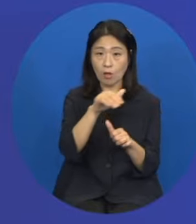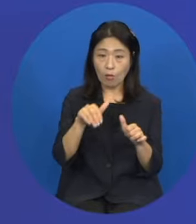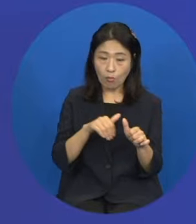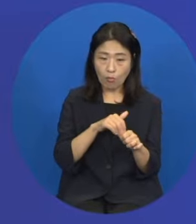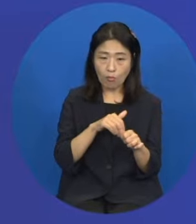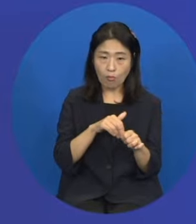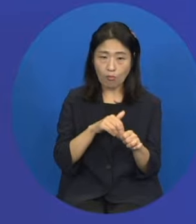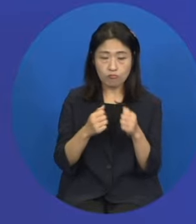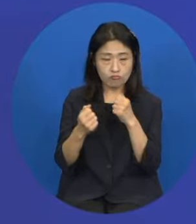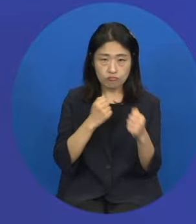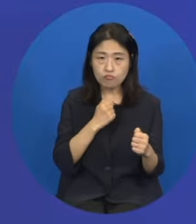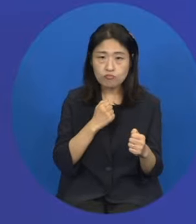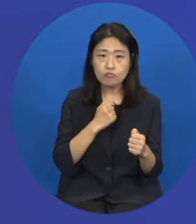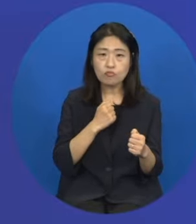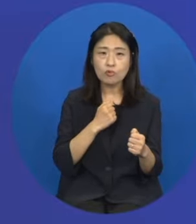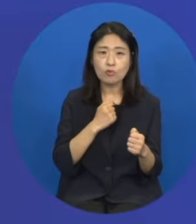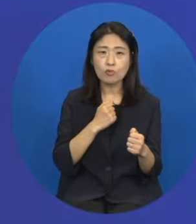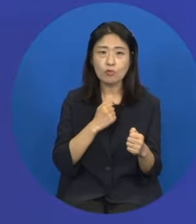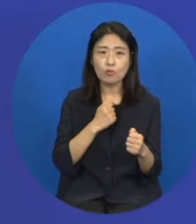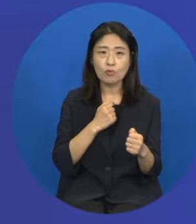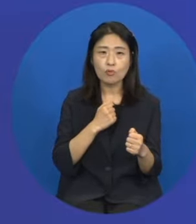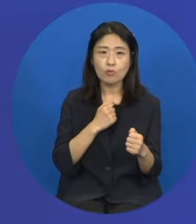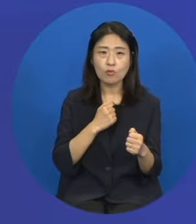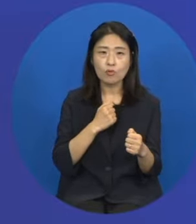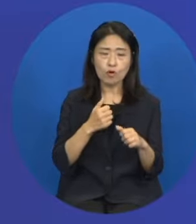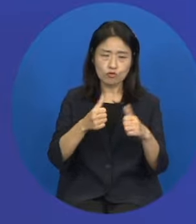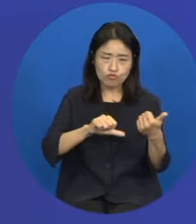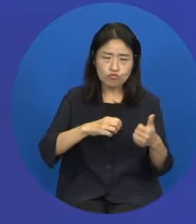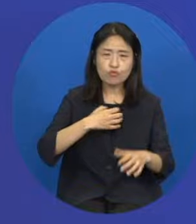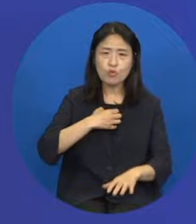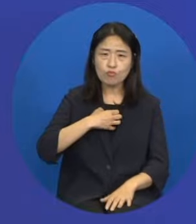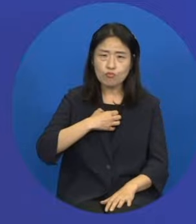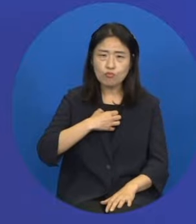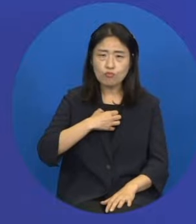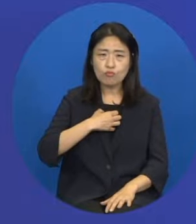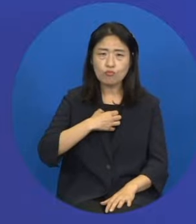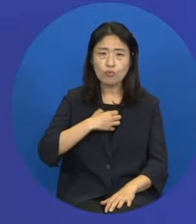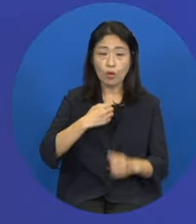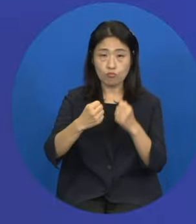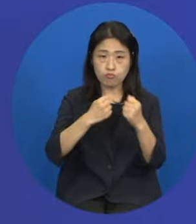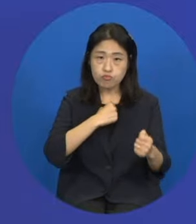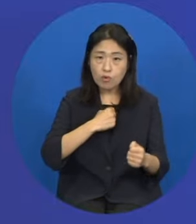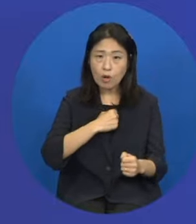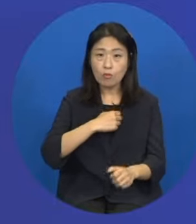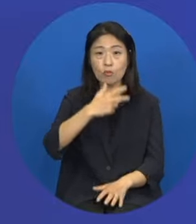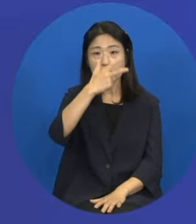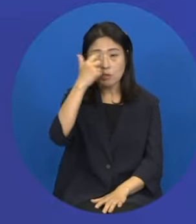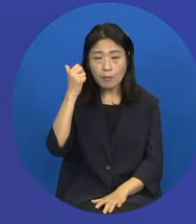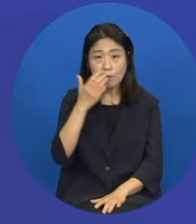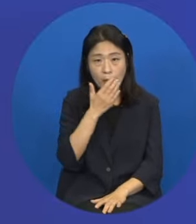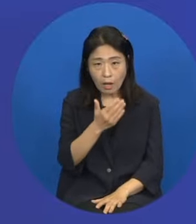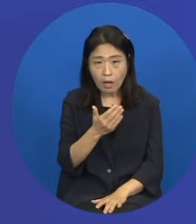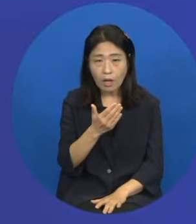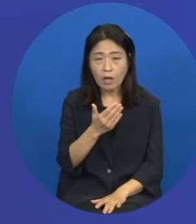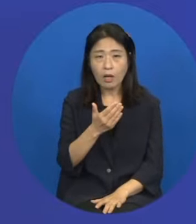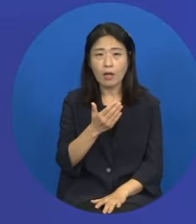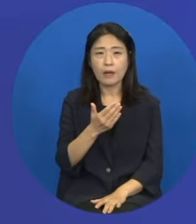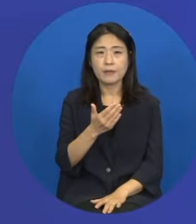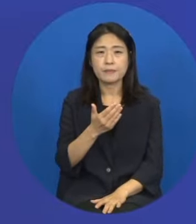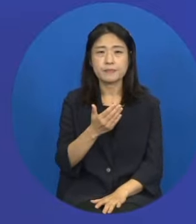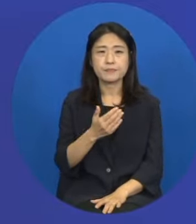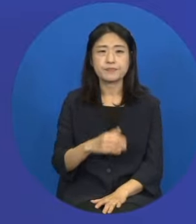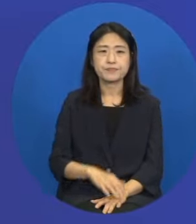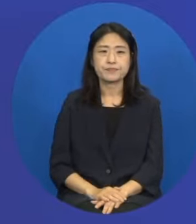건데, 그 죽음의 위기 속에서 두려움과 공포가 아니라 아니 왜 이렇게 잘 수가 있었을까. 물론